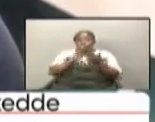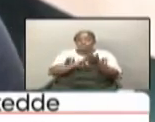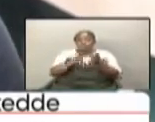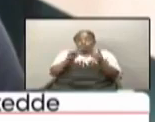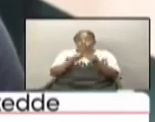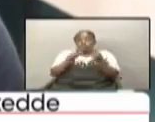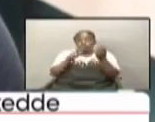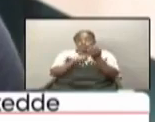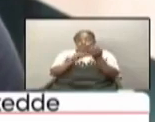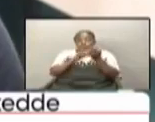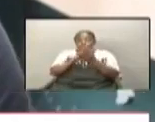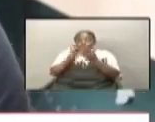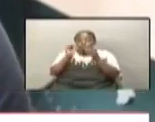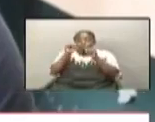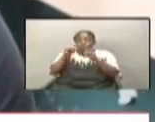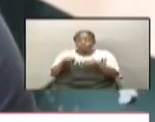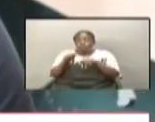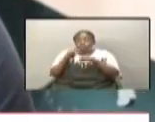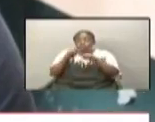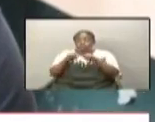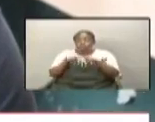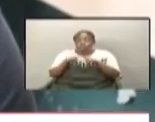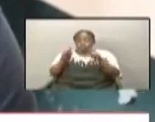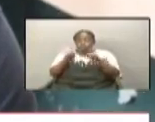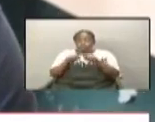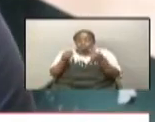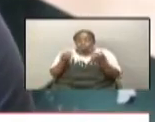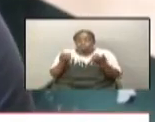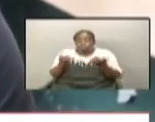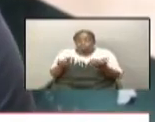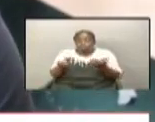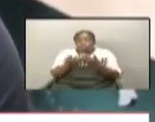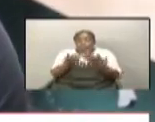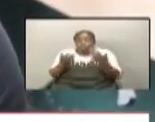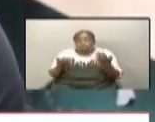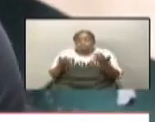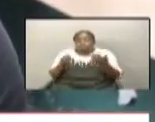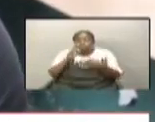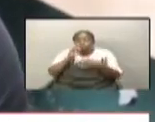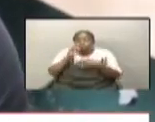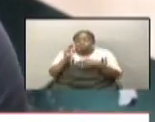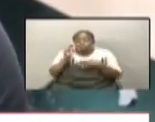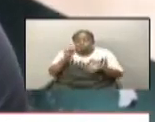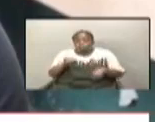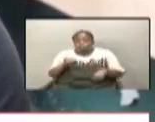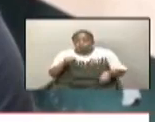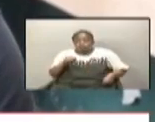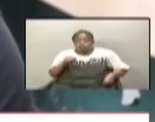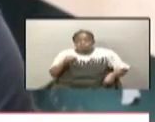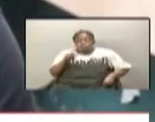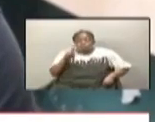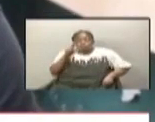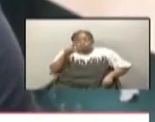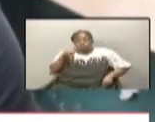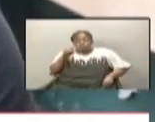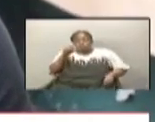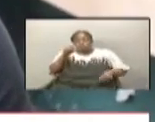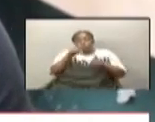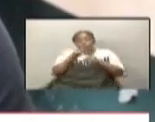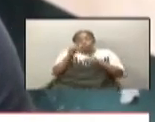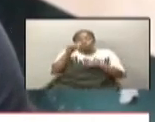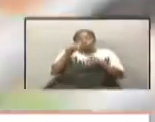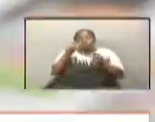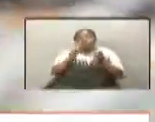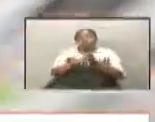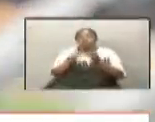amasomero gaffe gonna gasobola okutuuka era abayizi baffe yonna yonna gye bali basobola bulungi okuyita ebibuuzo bya P7 bafuna omusingi